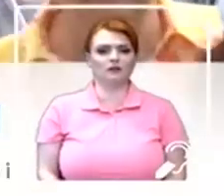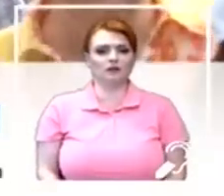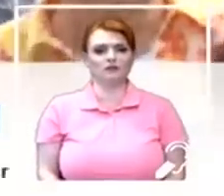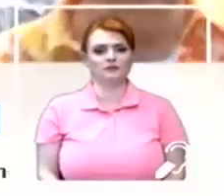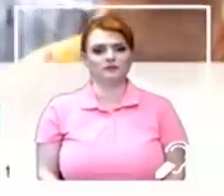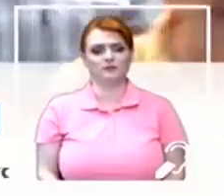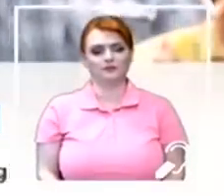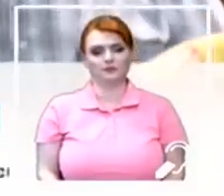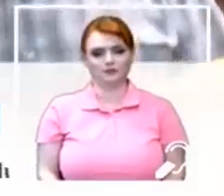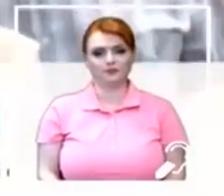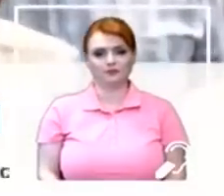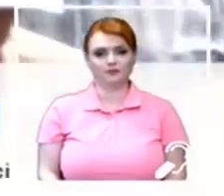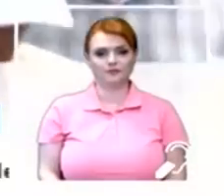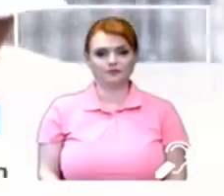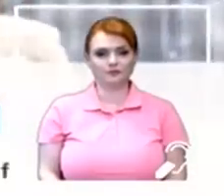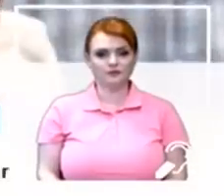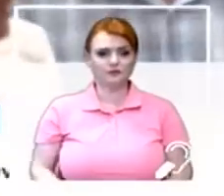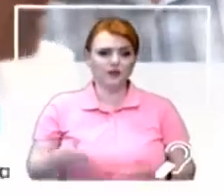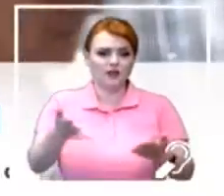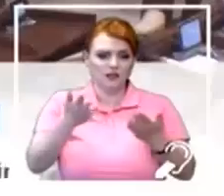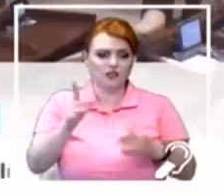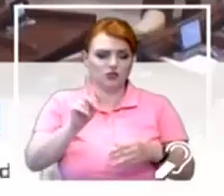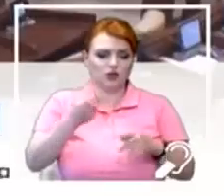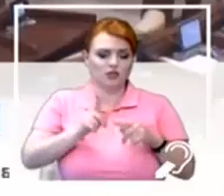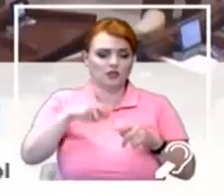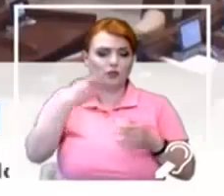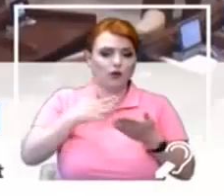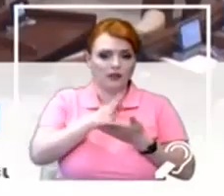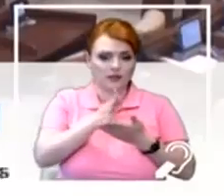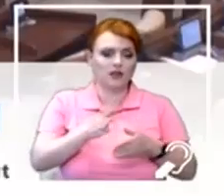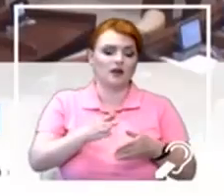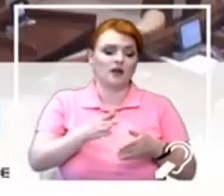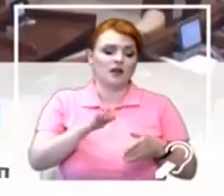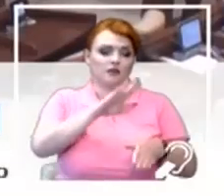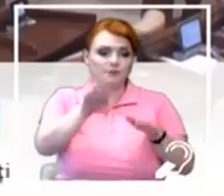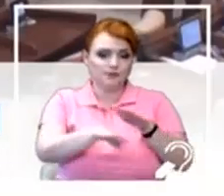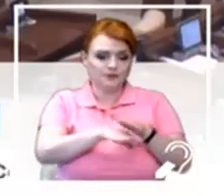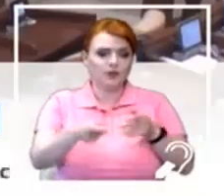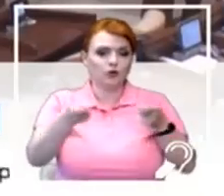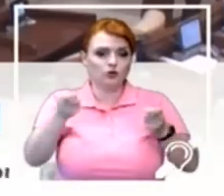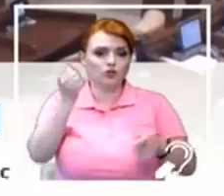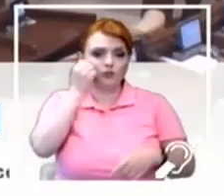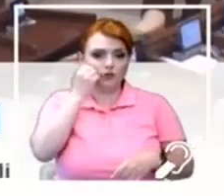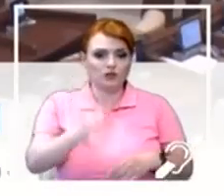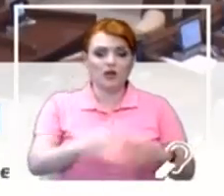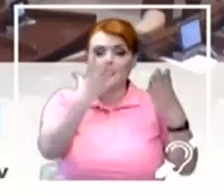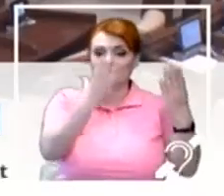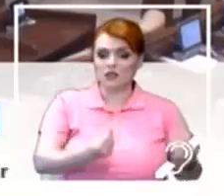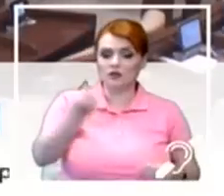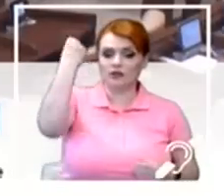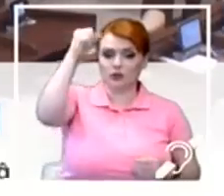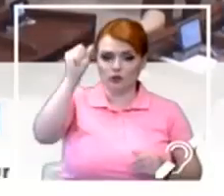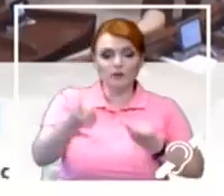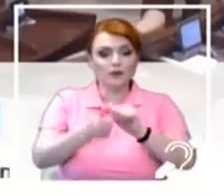asociază forțele politice pro-moscovite de la Chișinău. Proiectul de lege privind modificarea denumirii Zilei Victoriei în